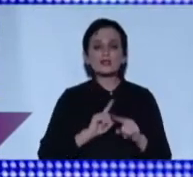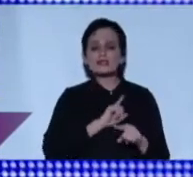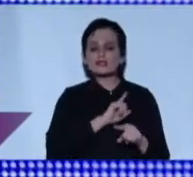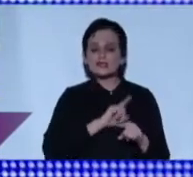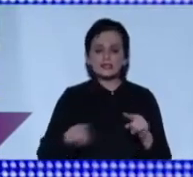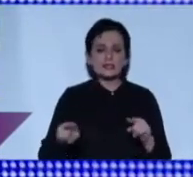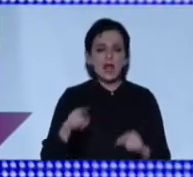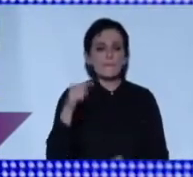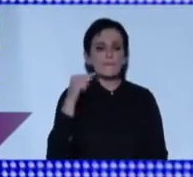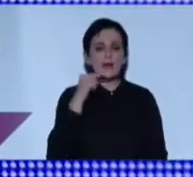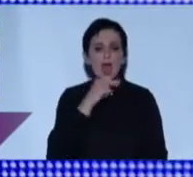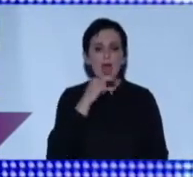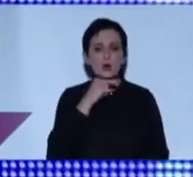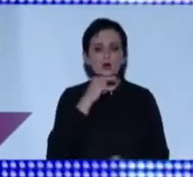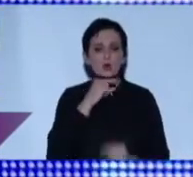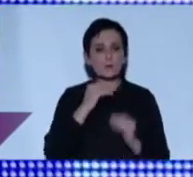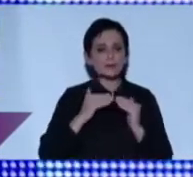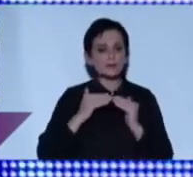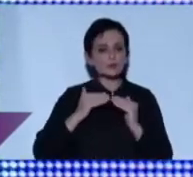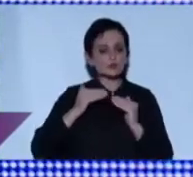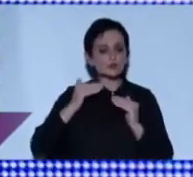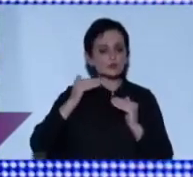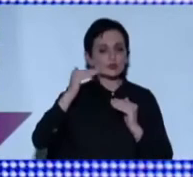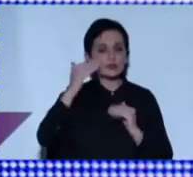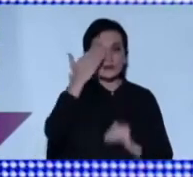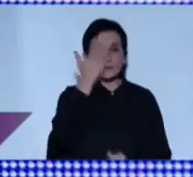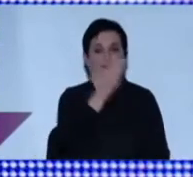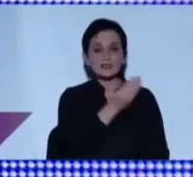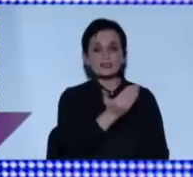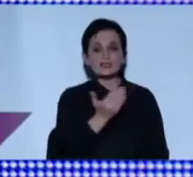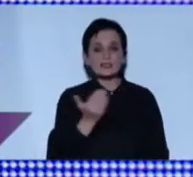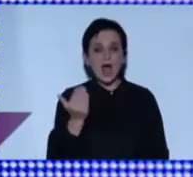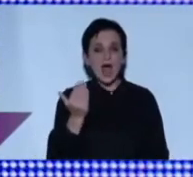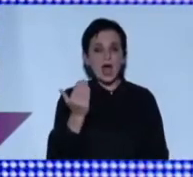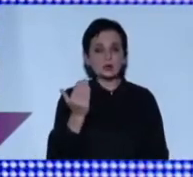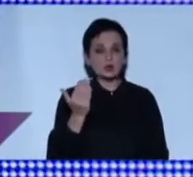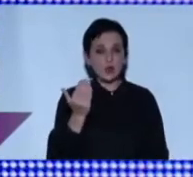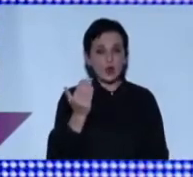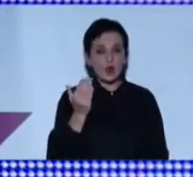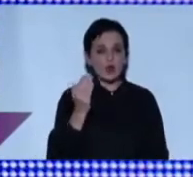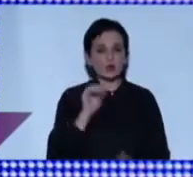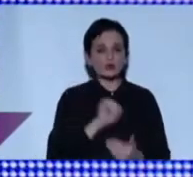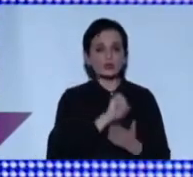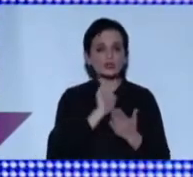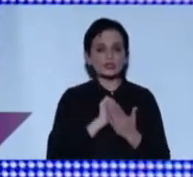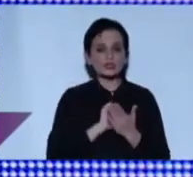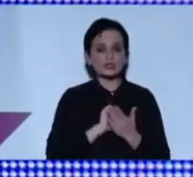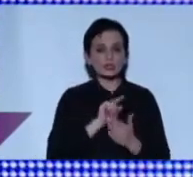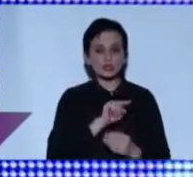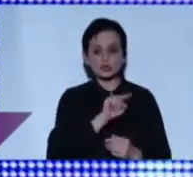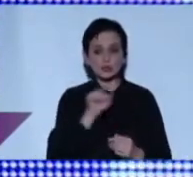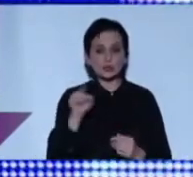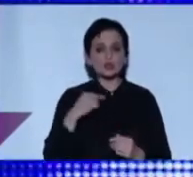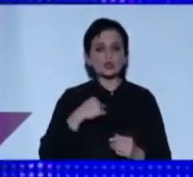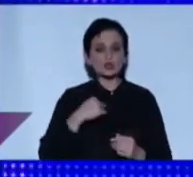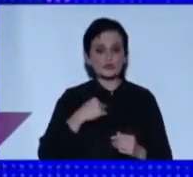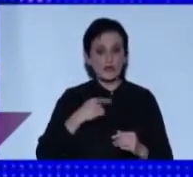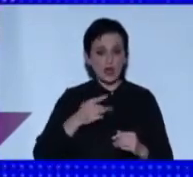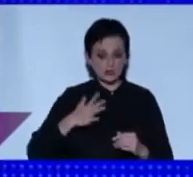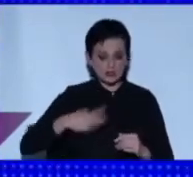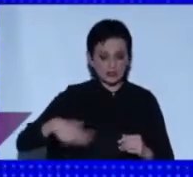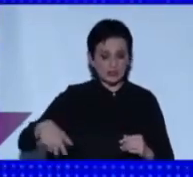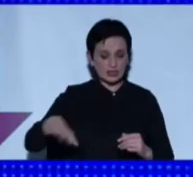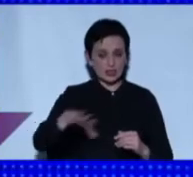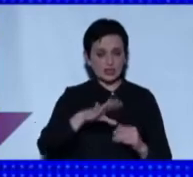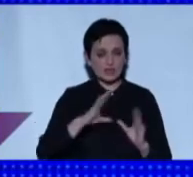სწრაფი ეკონომიკური ზრდა მოხდეს და სახალხო დიპლომატია, რაც ჩვენს ქვეყანას გაამთლიანებს. ეს